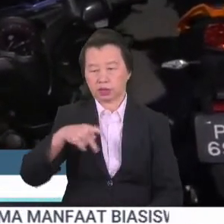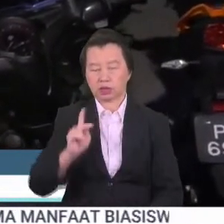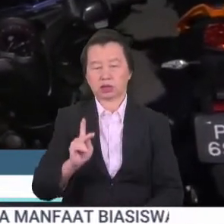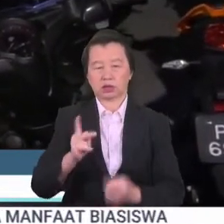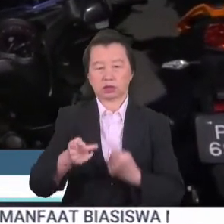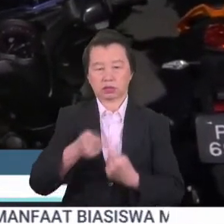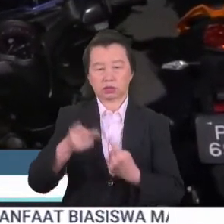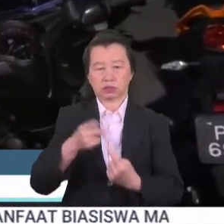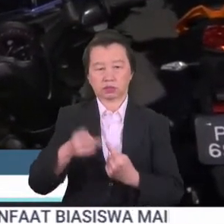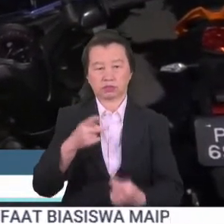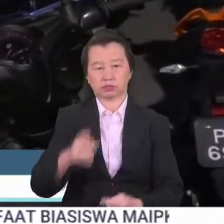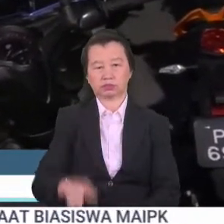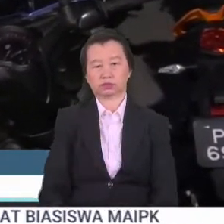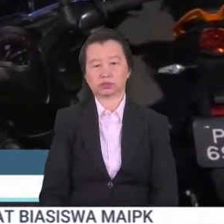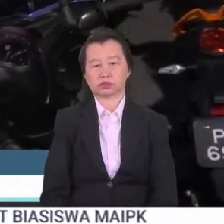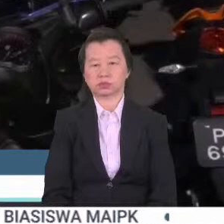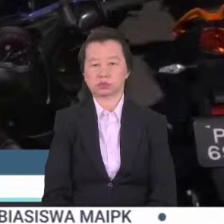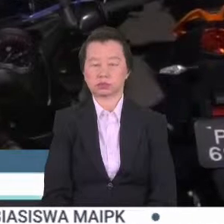Pulau